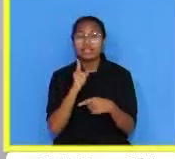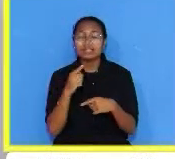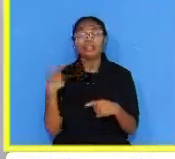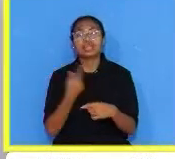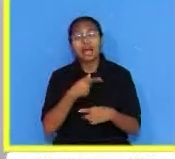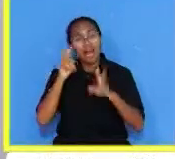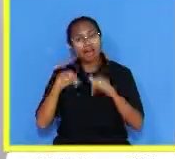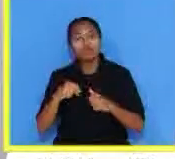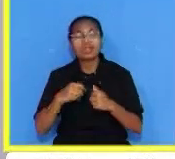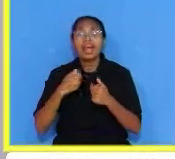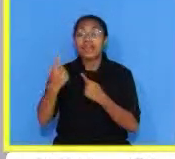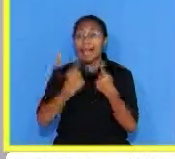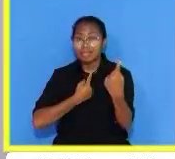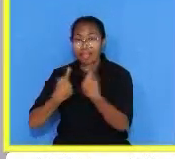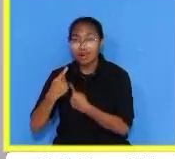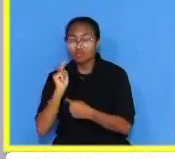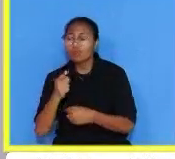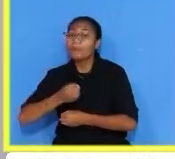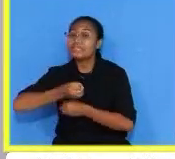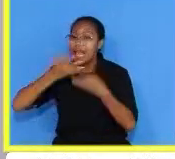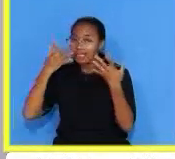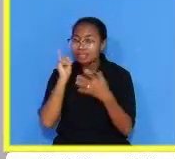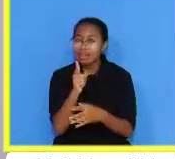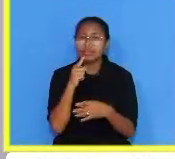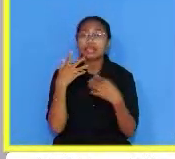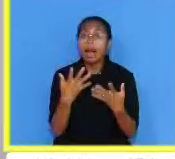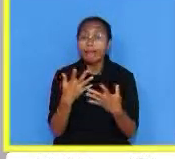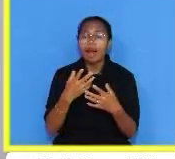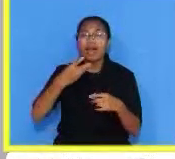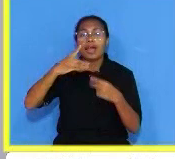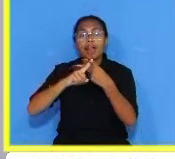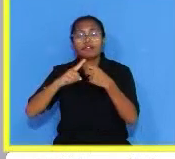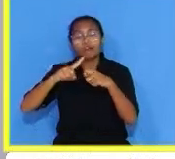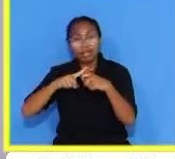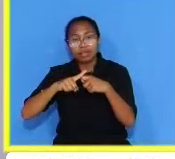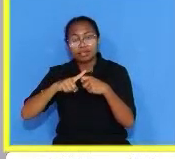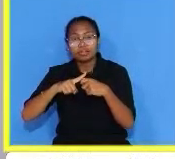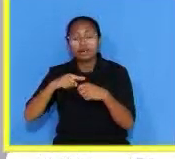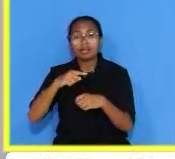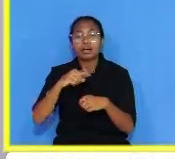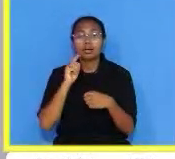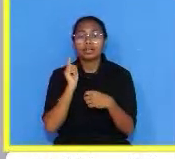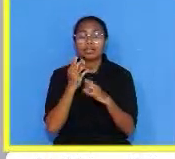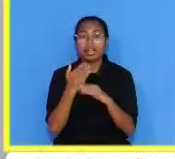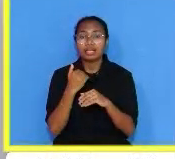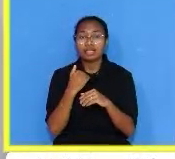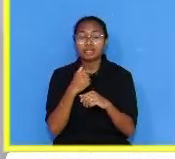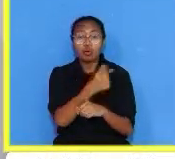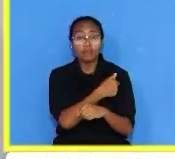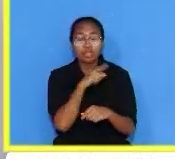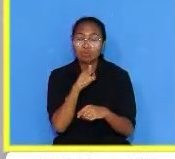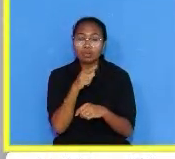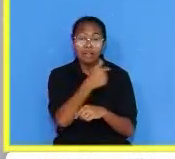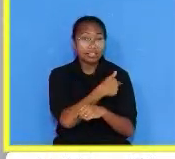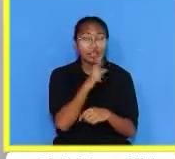harus pergi untuk menjelaskan kepada mereka tentang efek dari vaksin itu